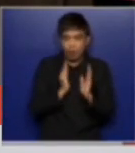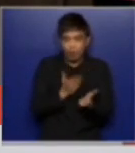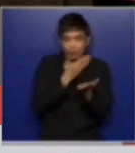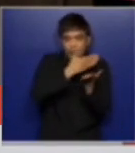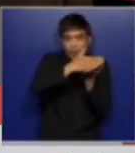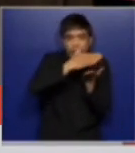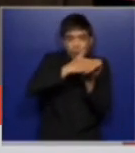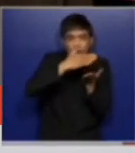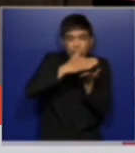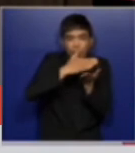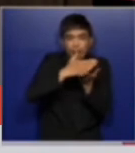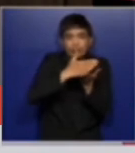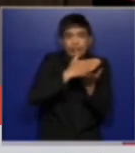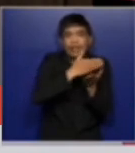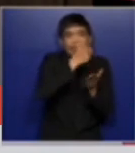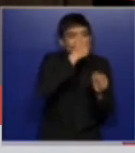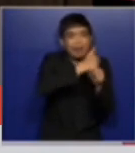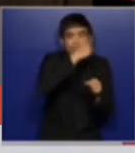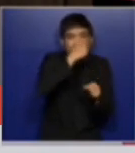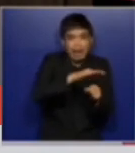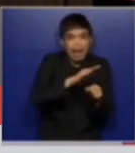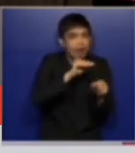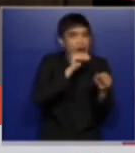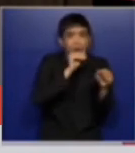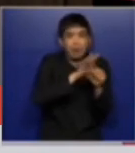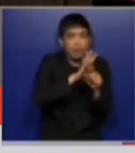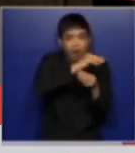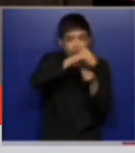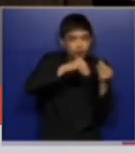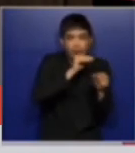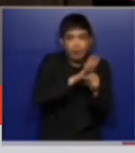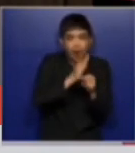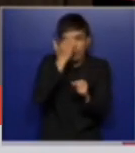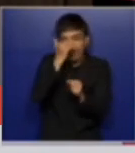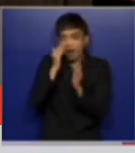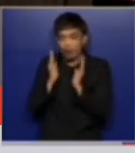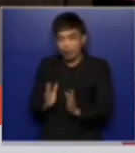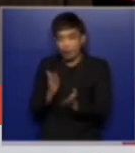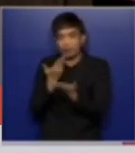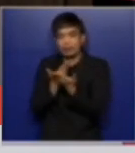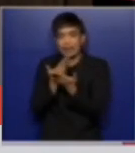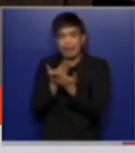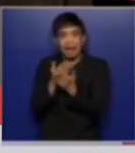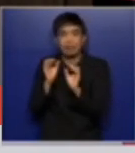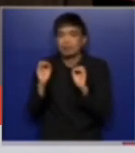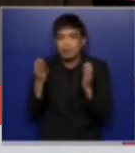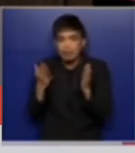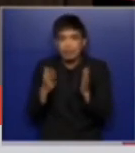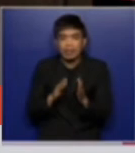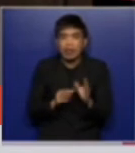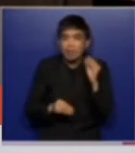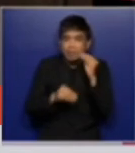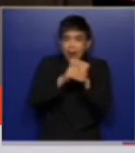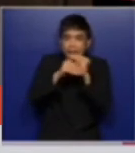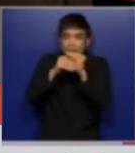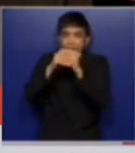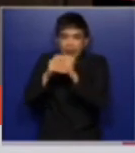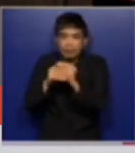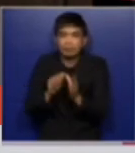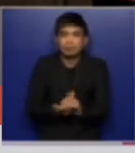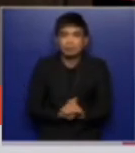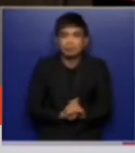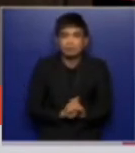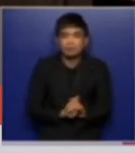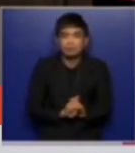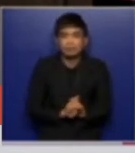เนื่องจากการขาดรายได้หนี้ครัวเรือนมีแนวโน้มเพิ่มสูงขึ้น 13.3 ล้านบาทท่านประธานที่เคารพ